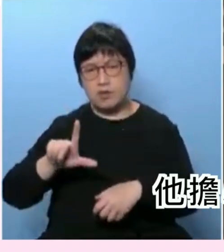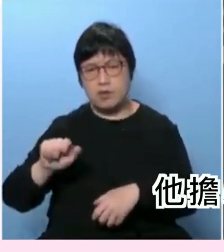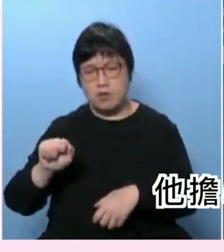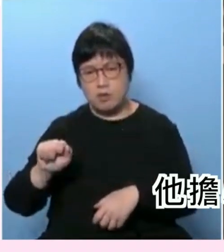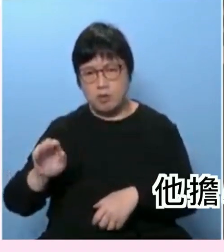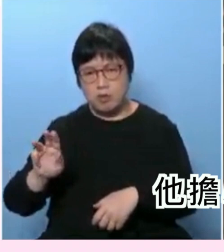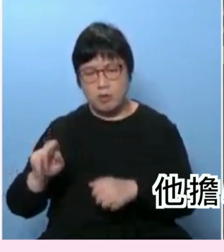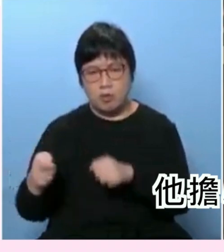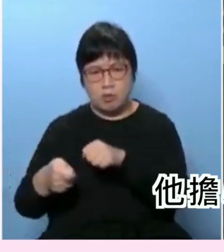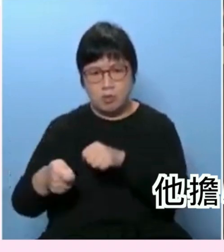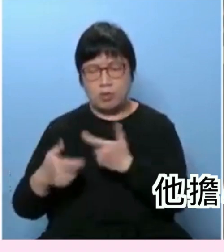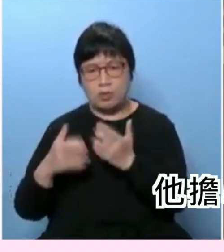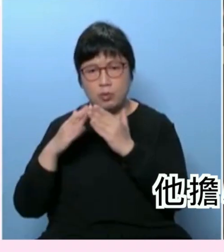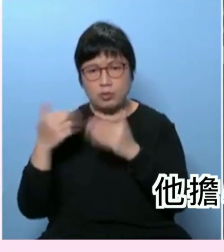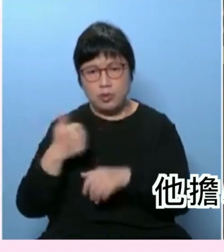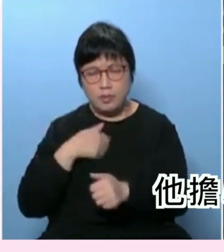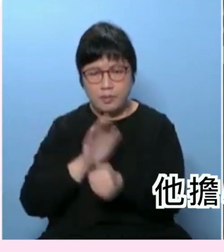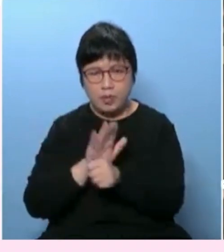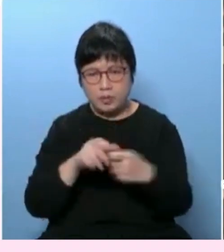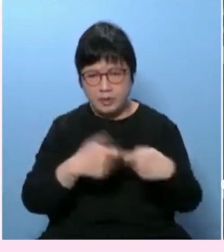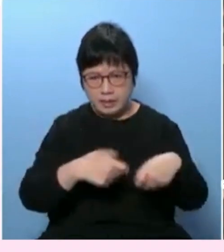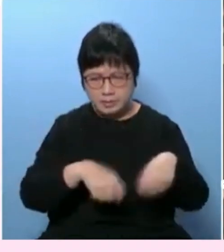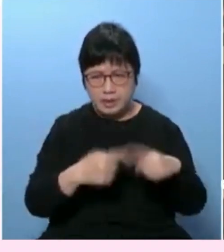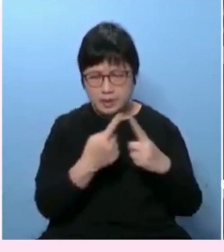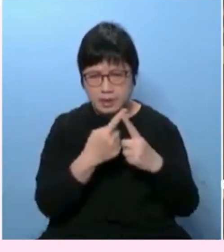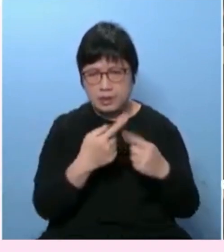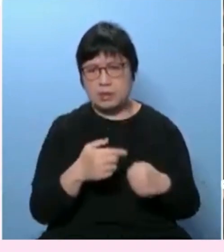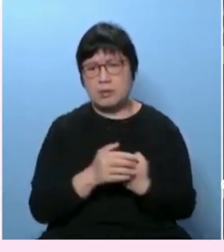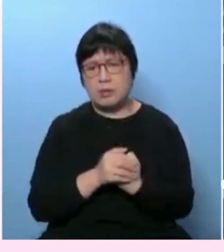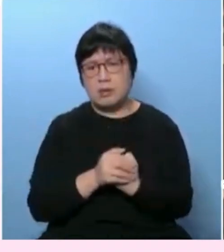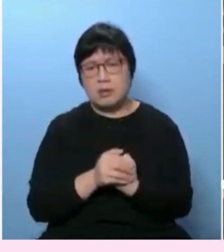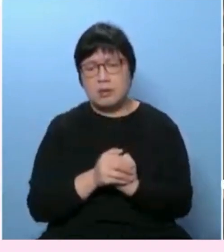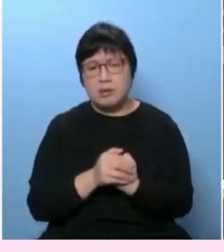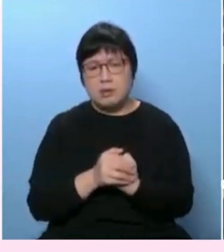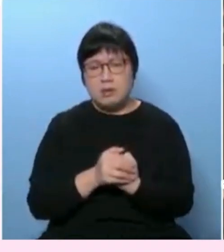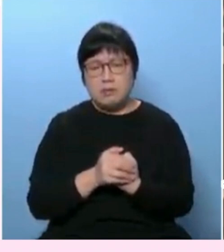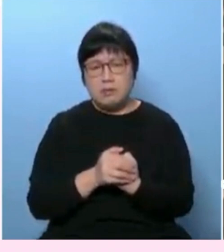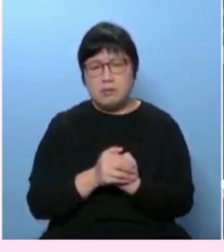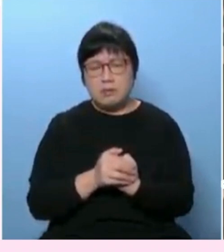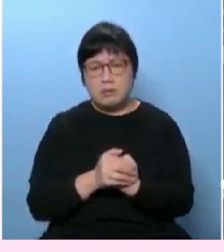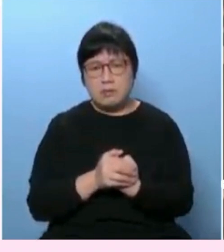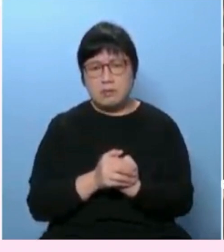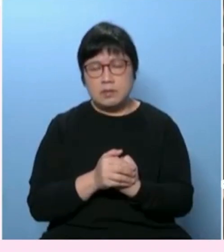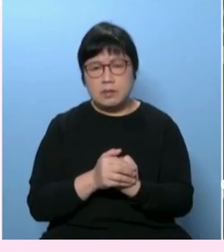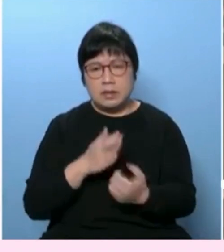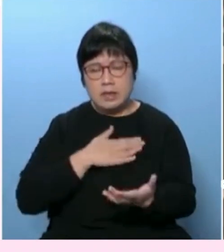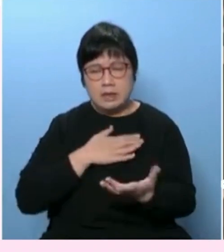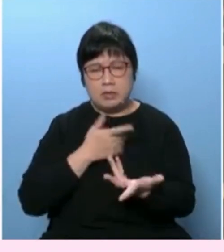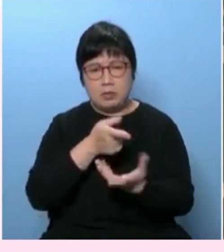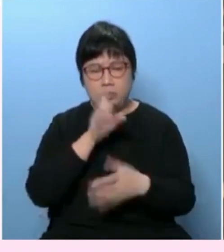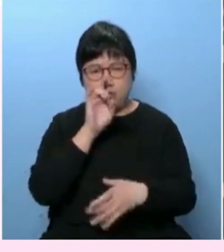評話驚住啲，如果淨係幫嗰啲失業嘅人咧，驚佢哋會即係會 趁早失業，